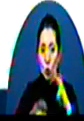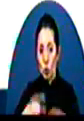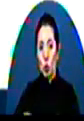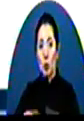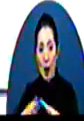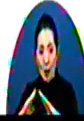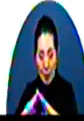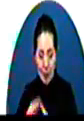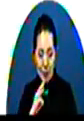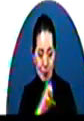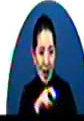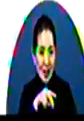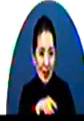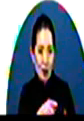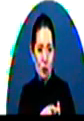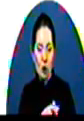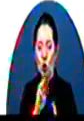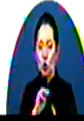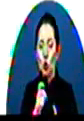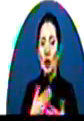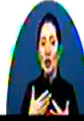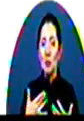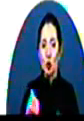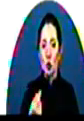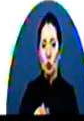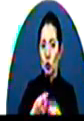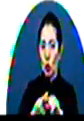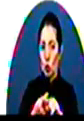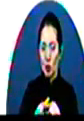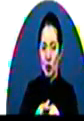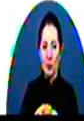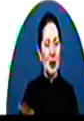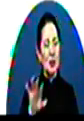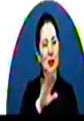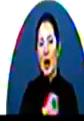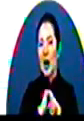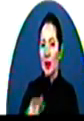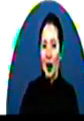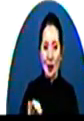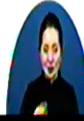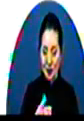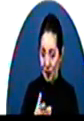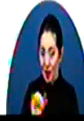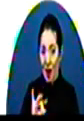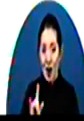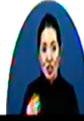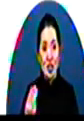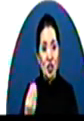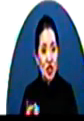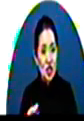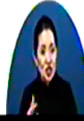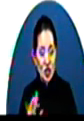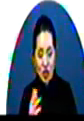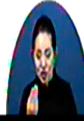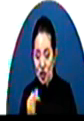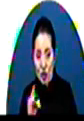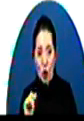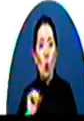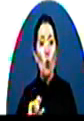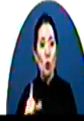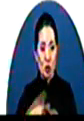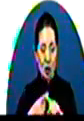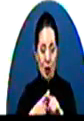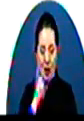малын гаралтай түүхий эдийг үнд оруулах, өнөөдөр жалгаар нэг хаягдж байгаа арьс ширийг үнтэй болгож зөвхөн ноос ноолорын